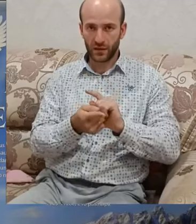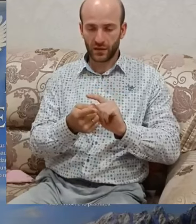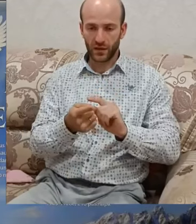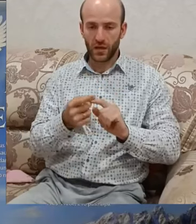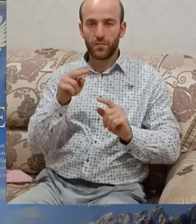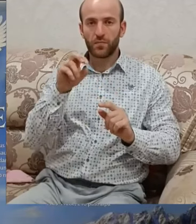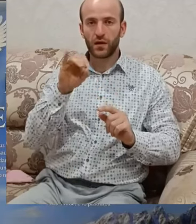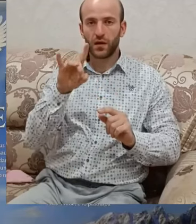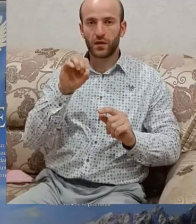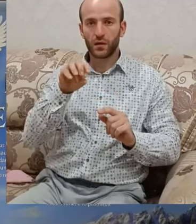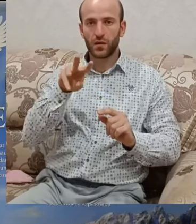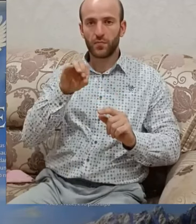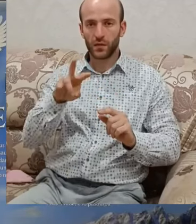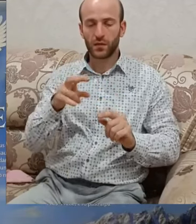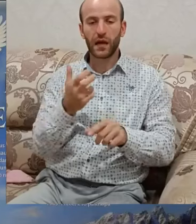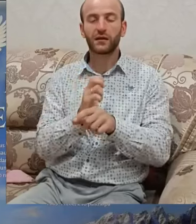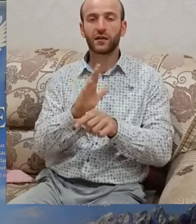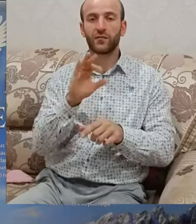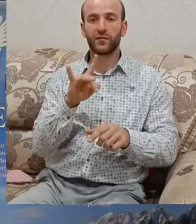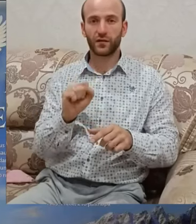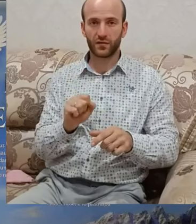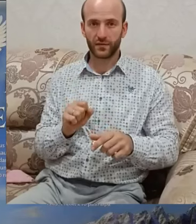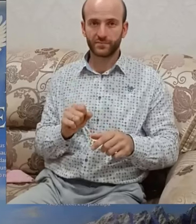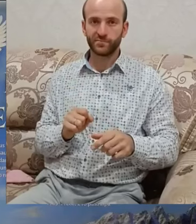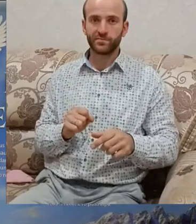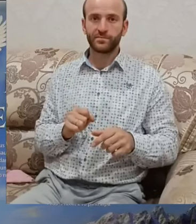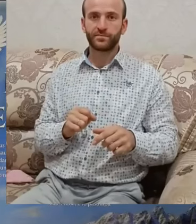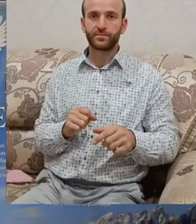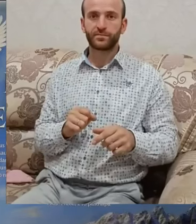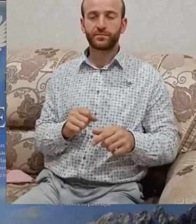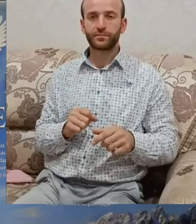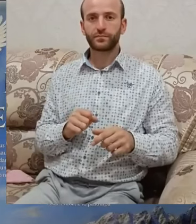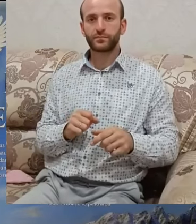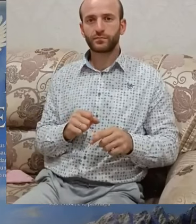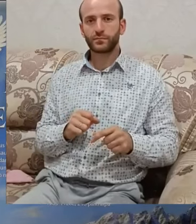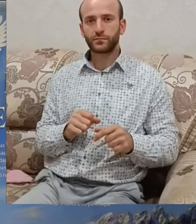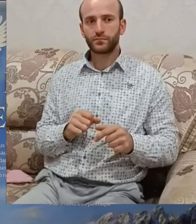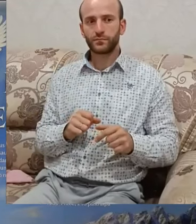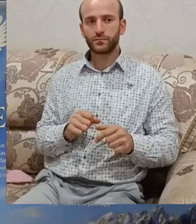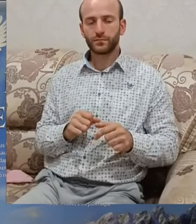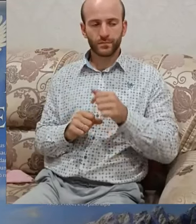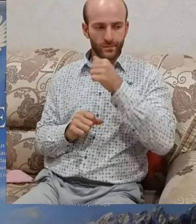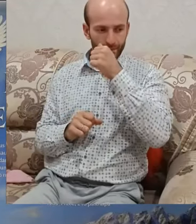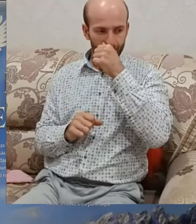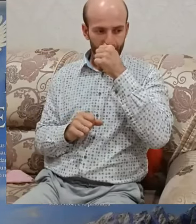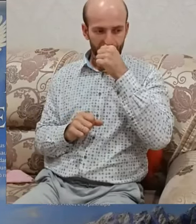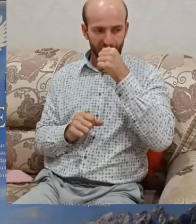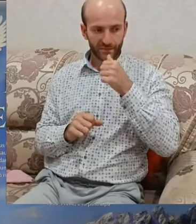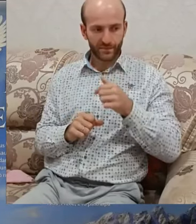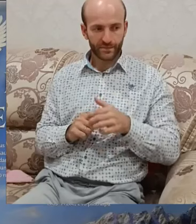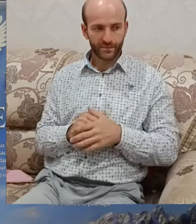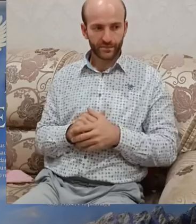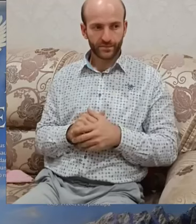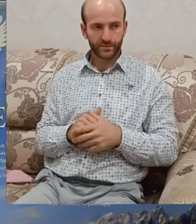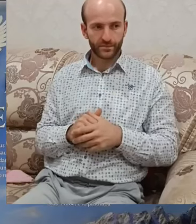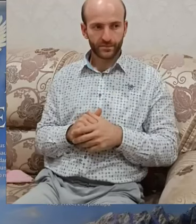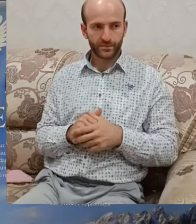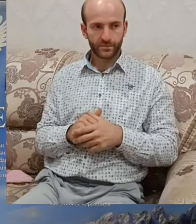Jis niekada... Tai tikėjimas tai žino, taigi nežiūrint į tai, kad dalykas